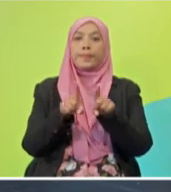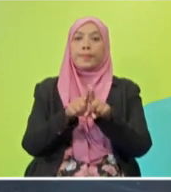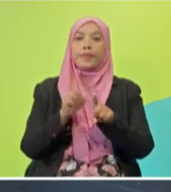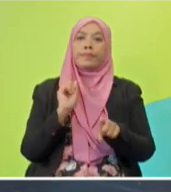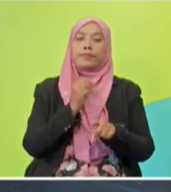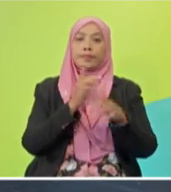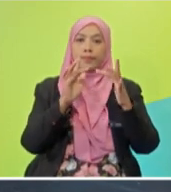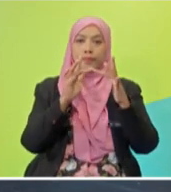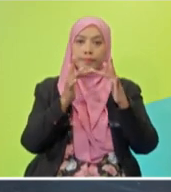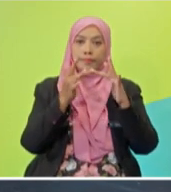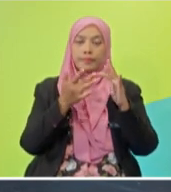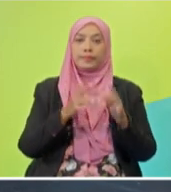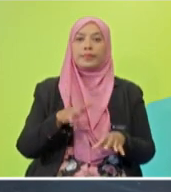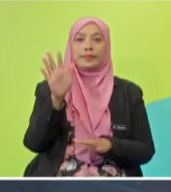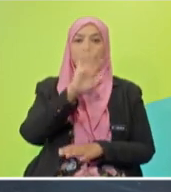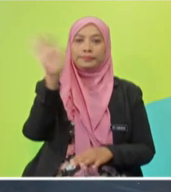talian. Siapakah mereka? Hai semua.